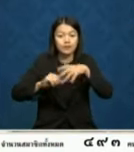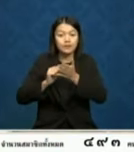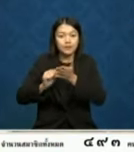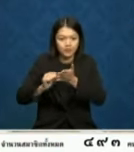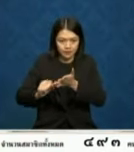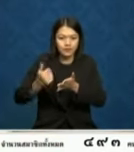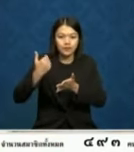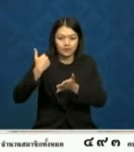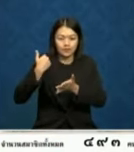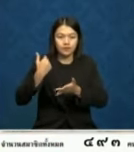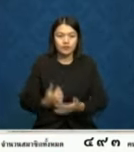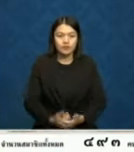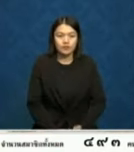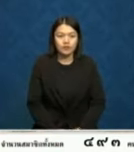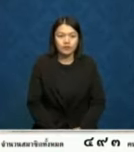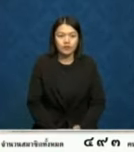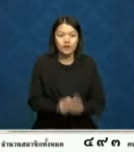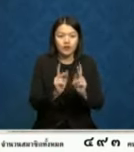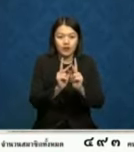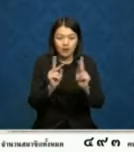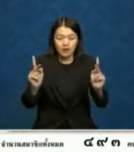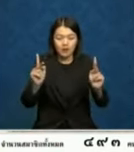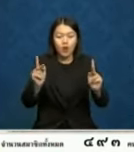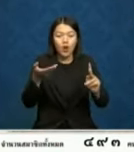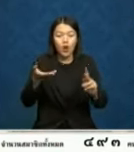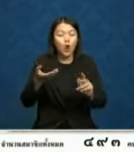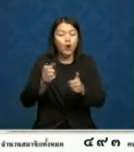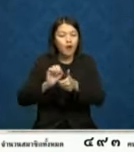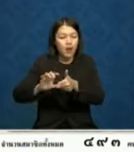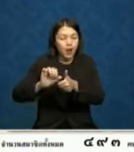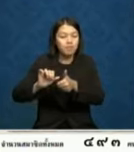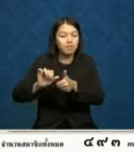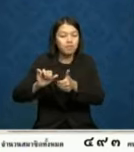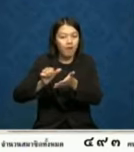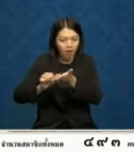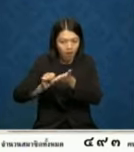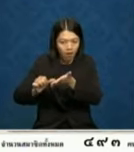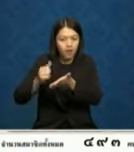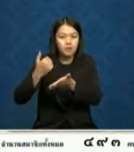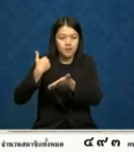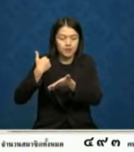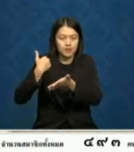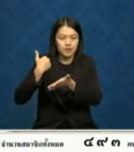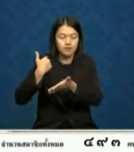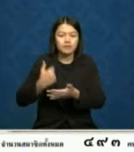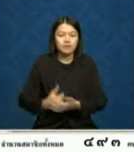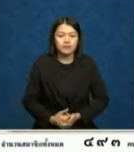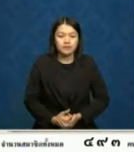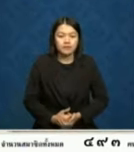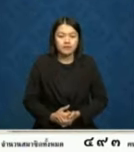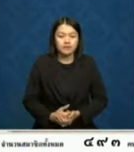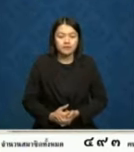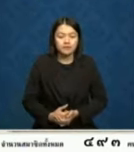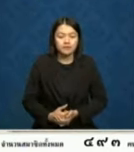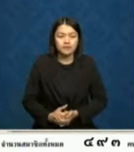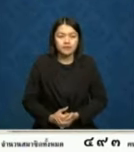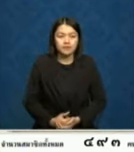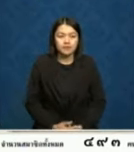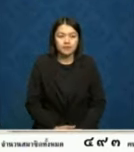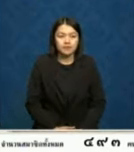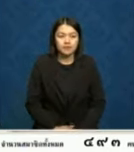แก้ไขมีกรรมาธิการขอสงวนความเห็นมีผู้แปรยติขอสงวนคำแปล